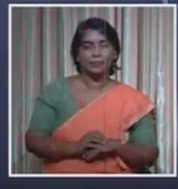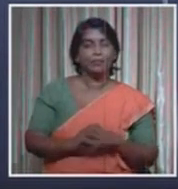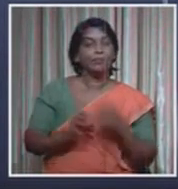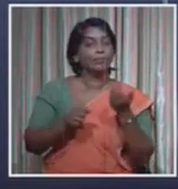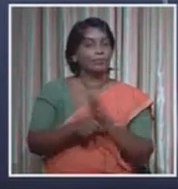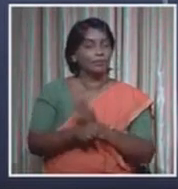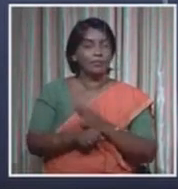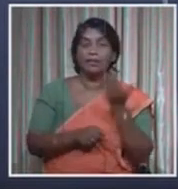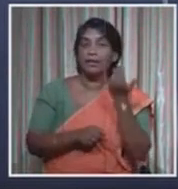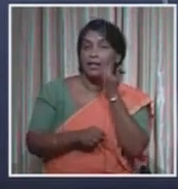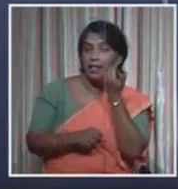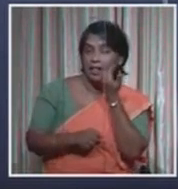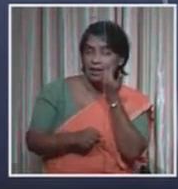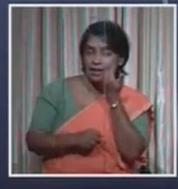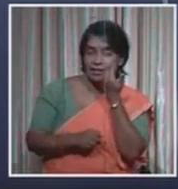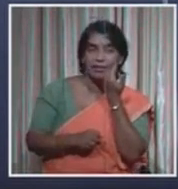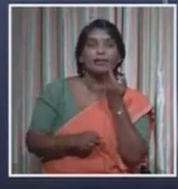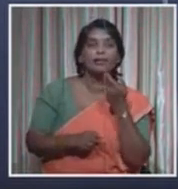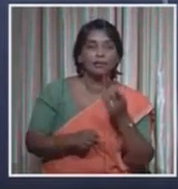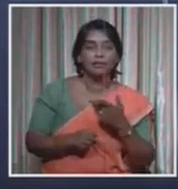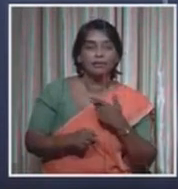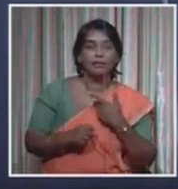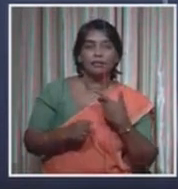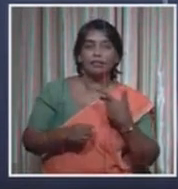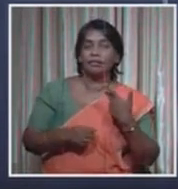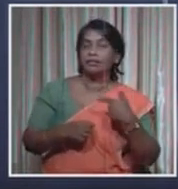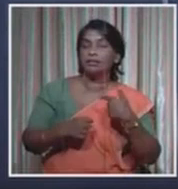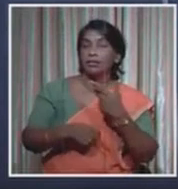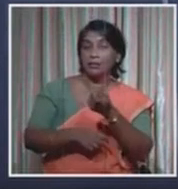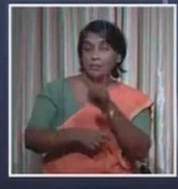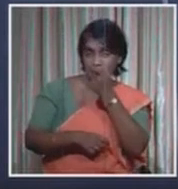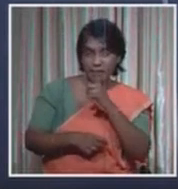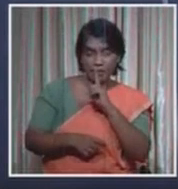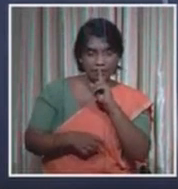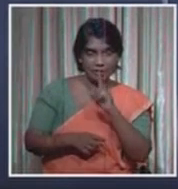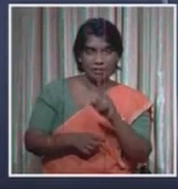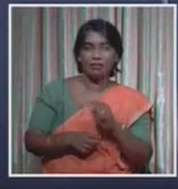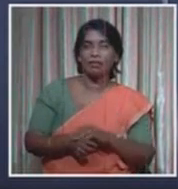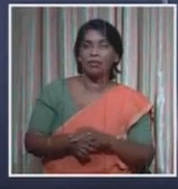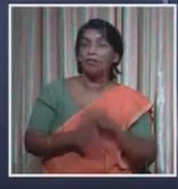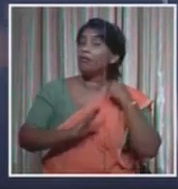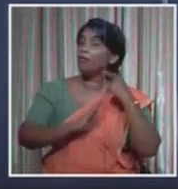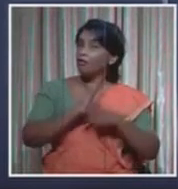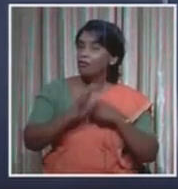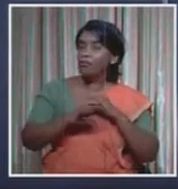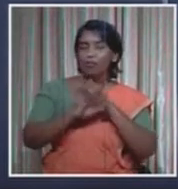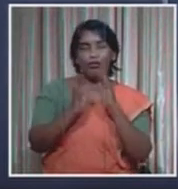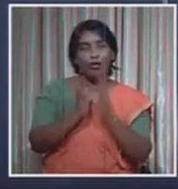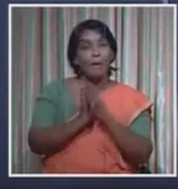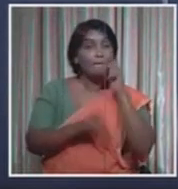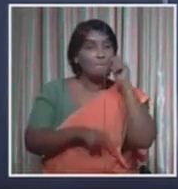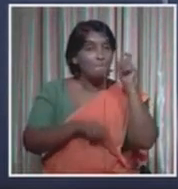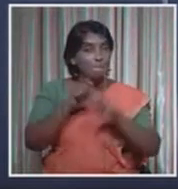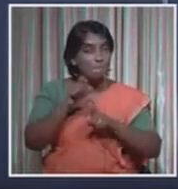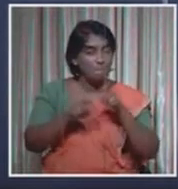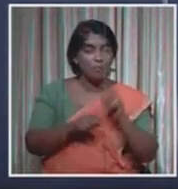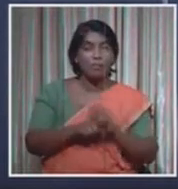කොරෝනා වසංගත රෝගයට පෙකනිල් ගහන්න කියපු අය කියනවා රටේ සමස්ත ජනතාවගෙන්